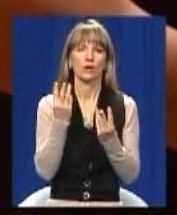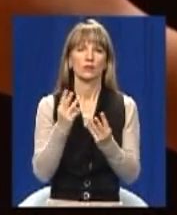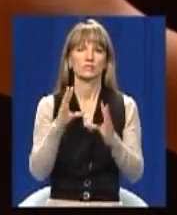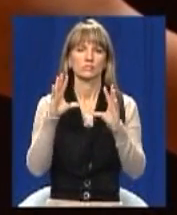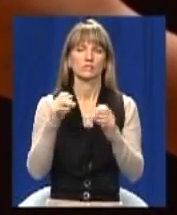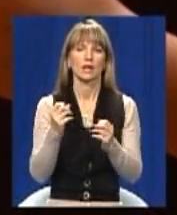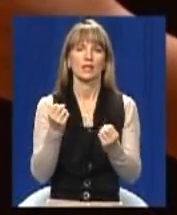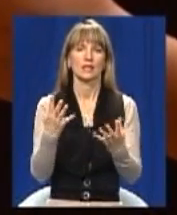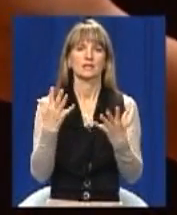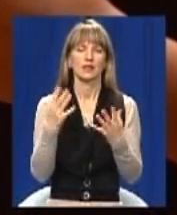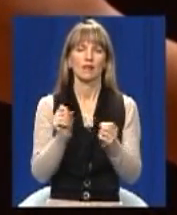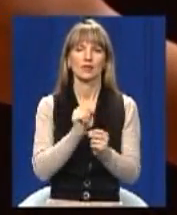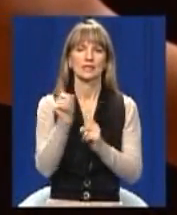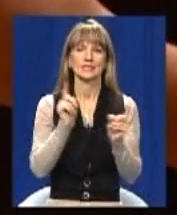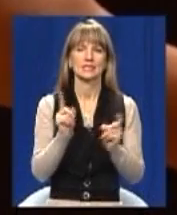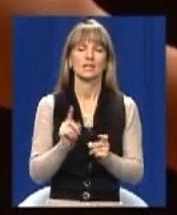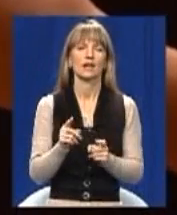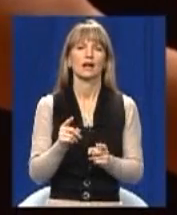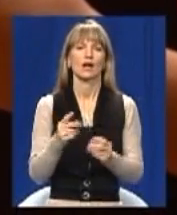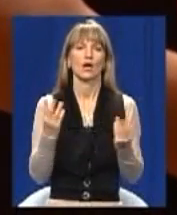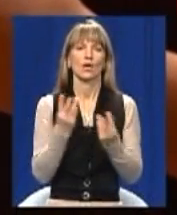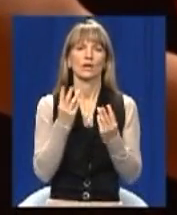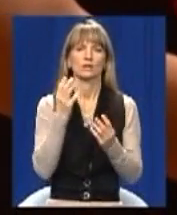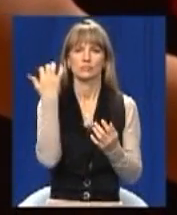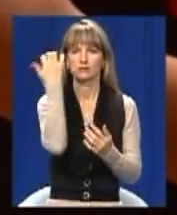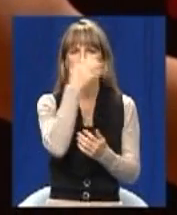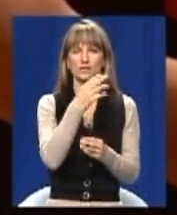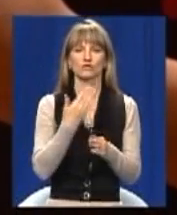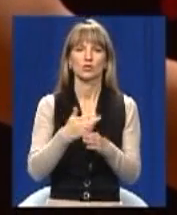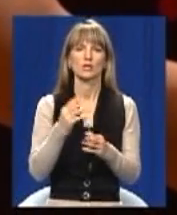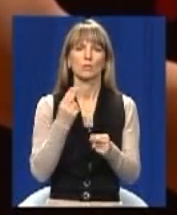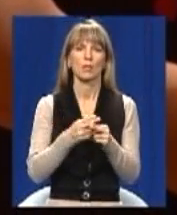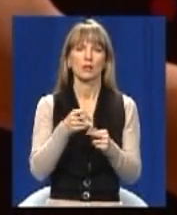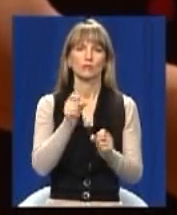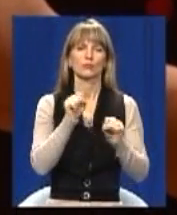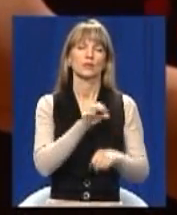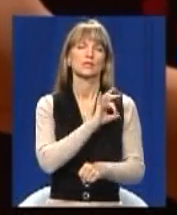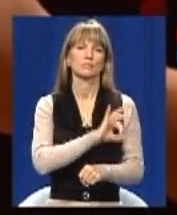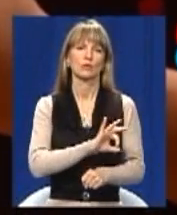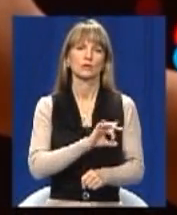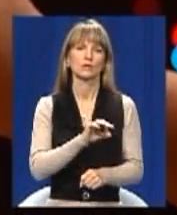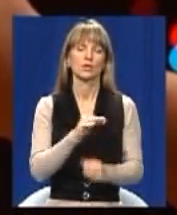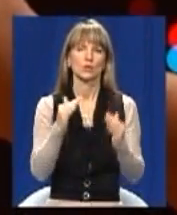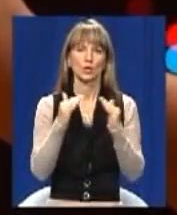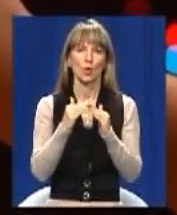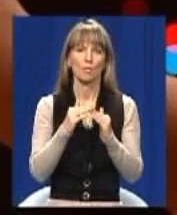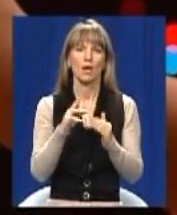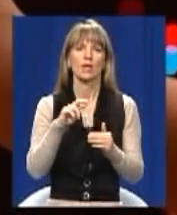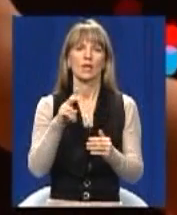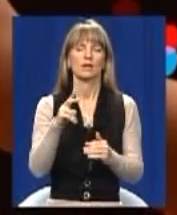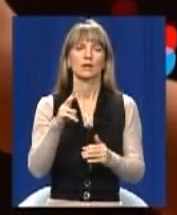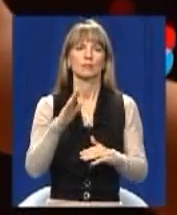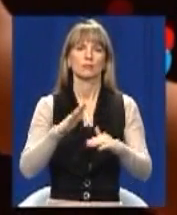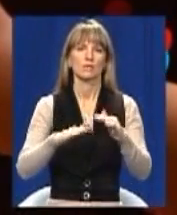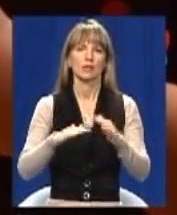яскраві, виблискуючі іскри. Це догоряють на повітрі часточки металу. Їх можна використовувати навіть в приміщенні, та як вони